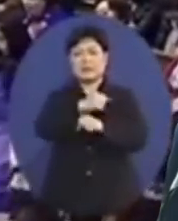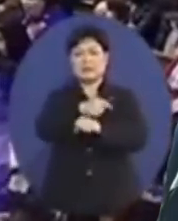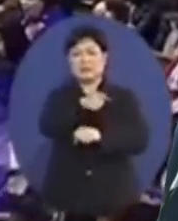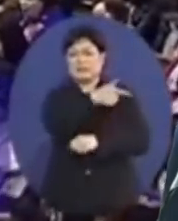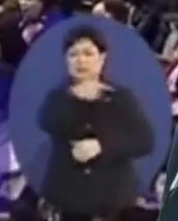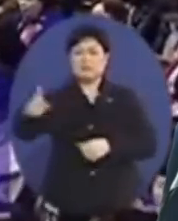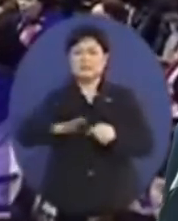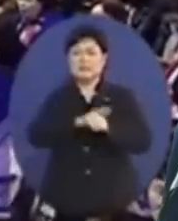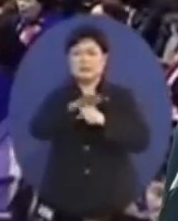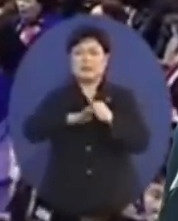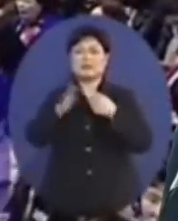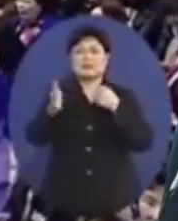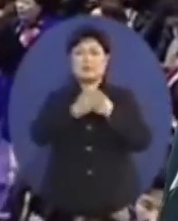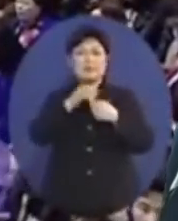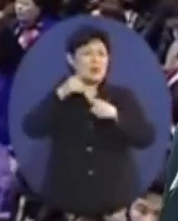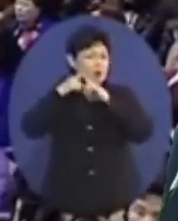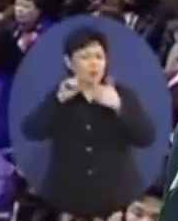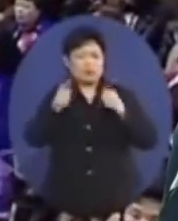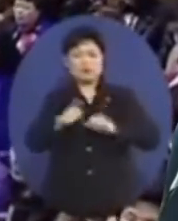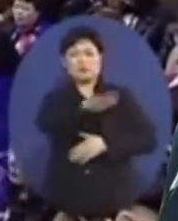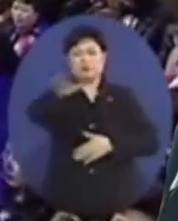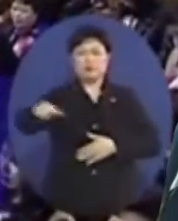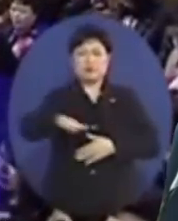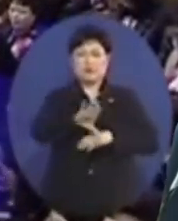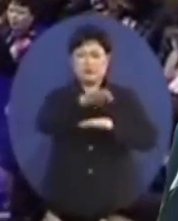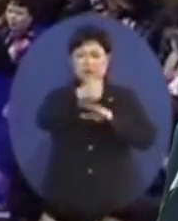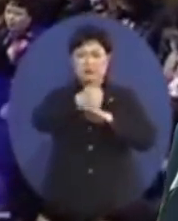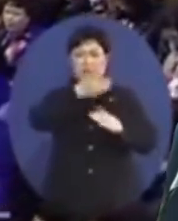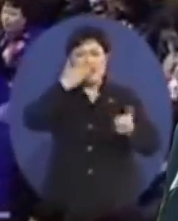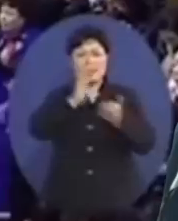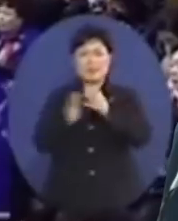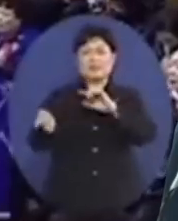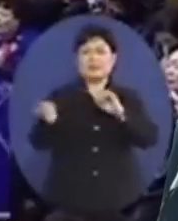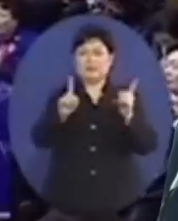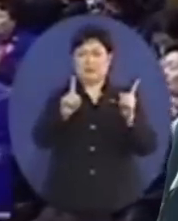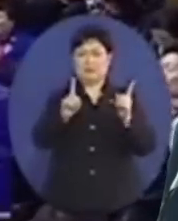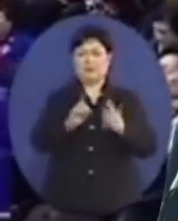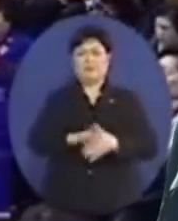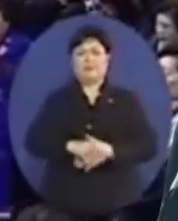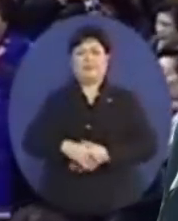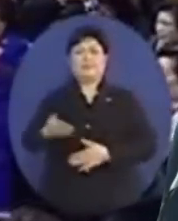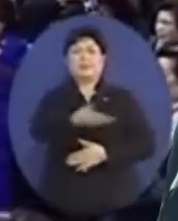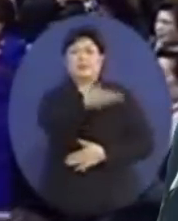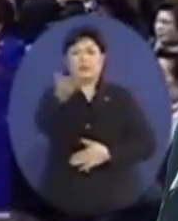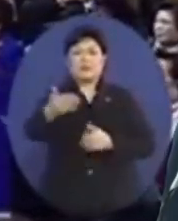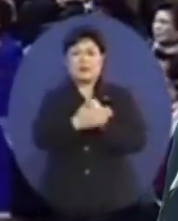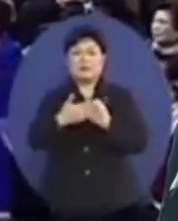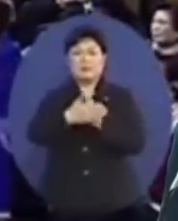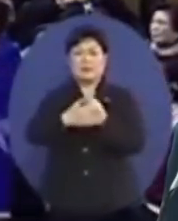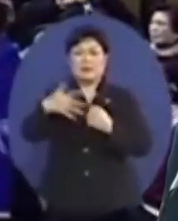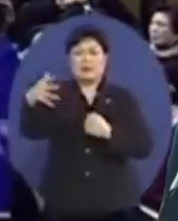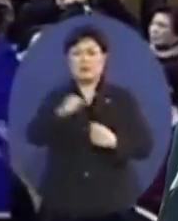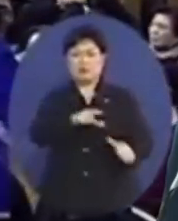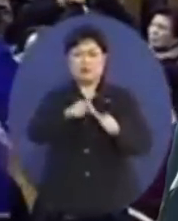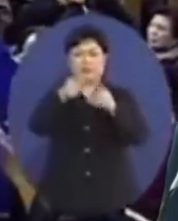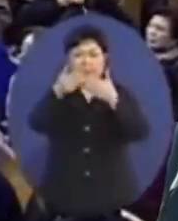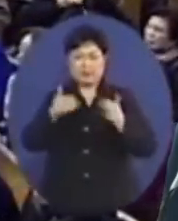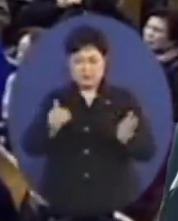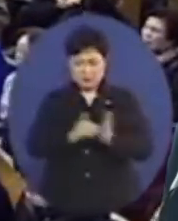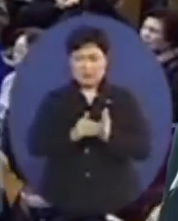큰 사랑을 인하여 흐물로 죽은 우리를 그리스도와 함께 살리시도다. 너희가 은혜로 구원을 받은 것이라.